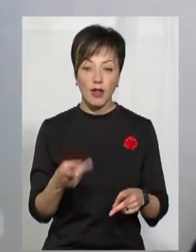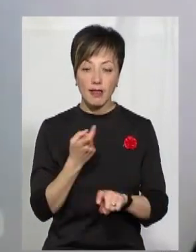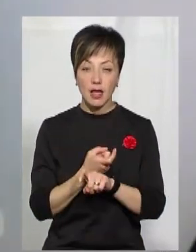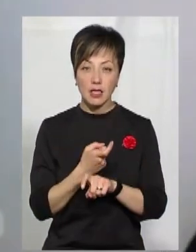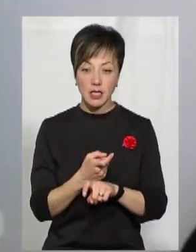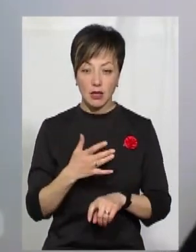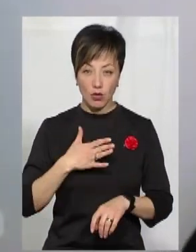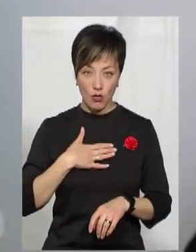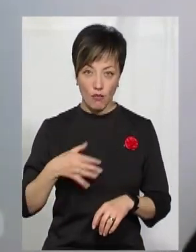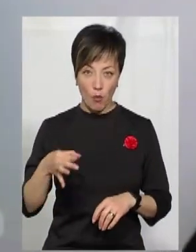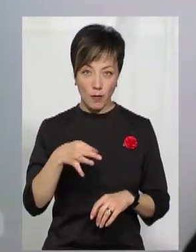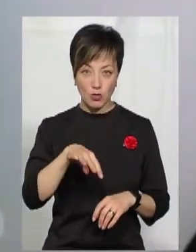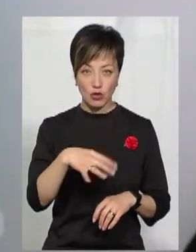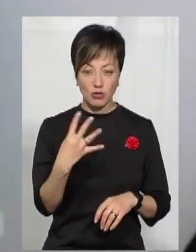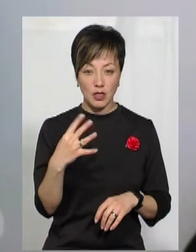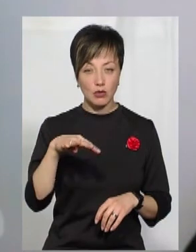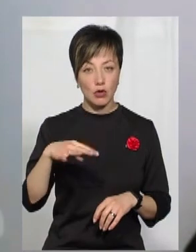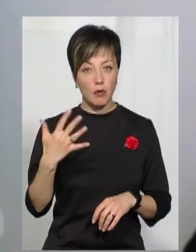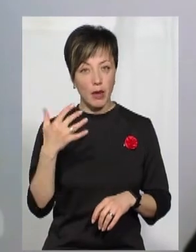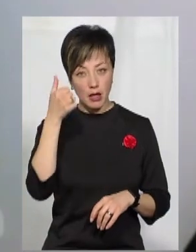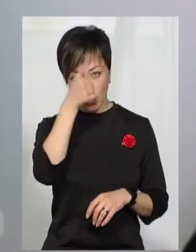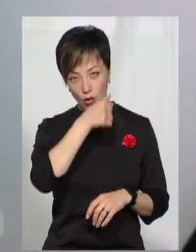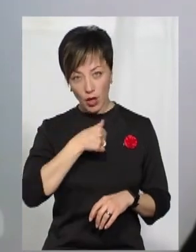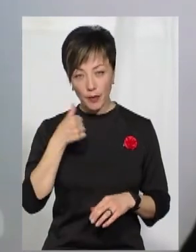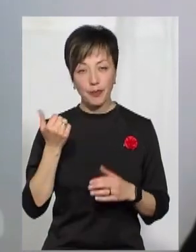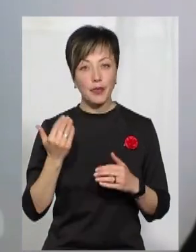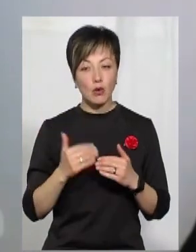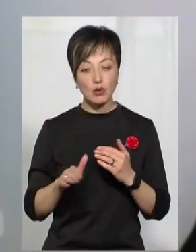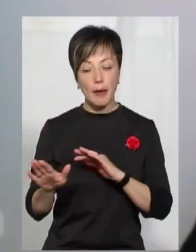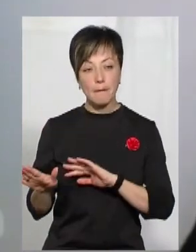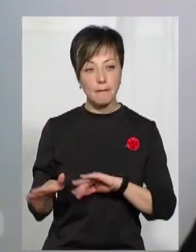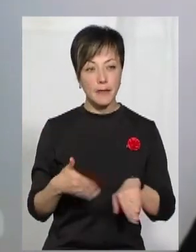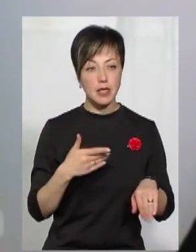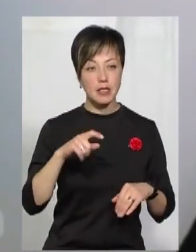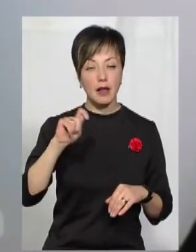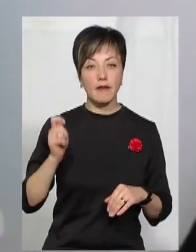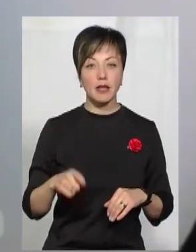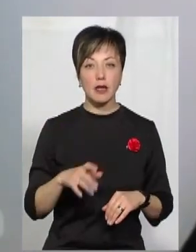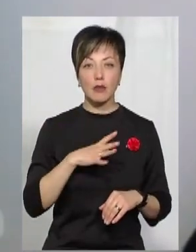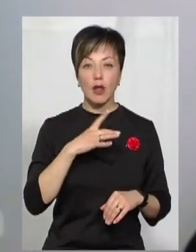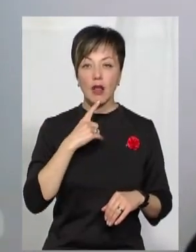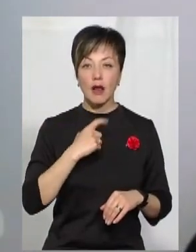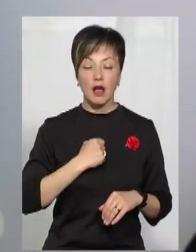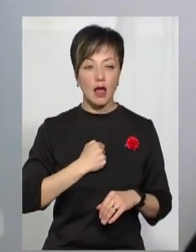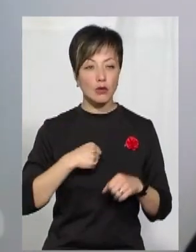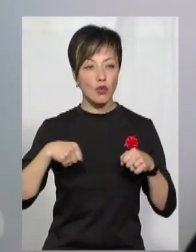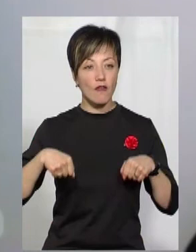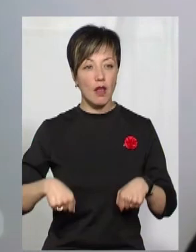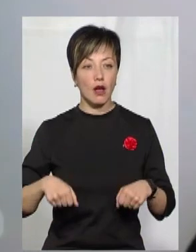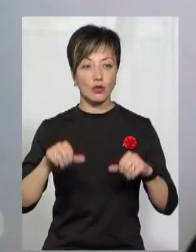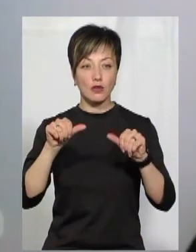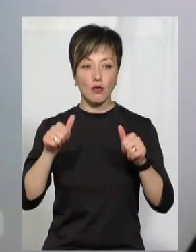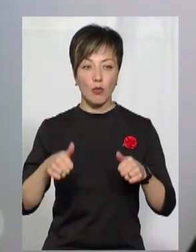нацистів в регіоні 44-45 роки. Тобто вже після війни була радянською